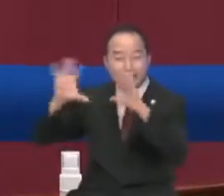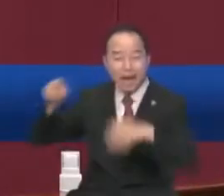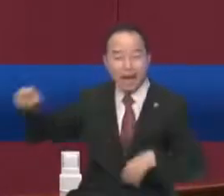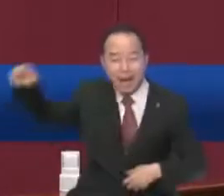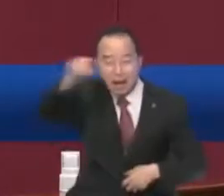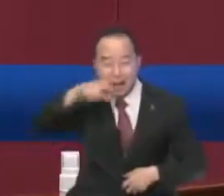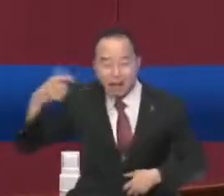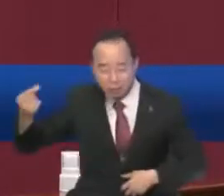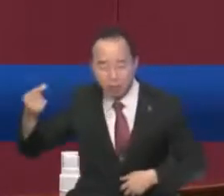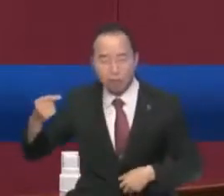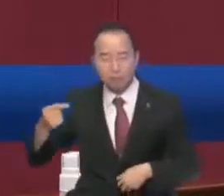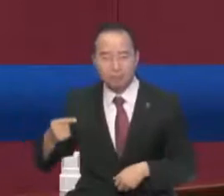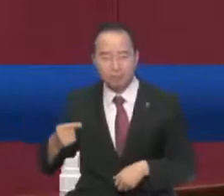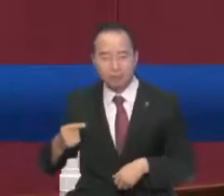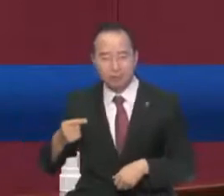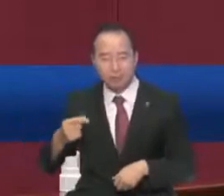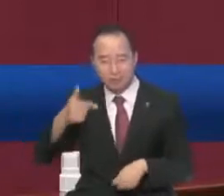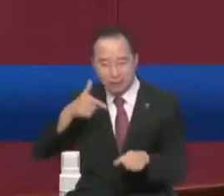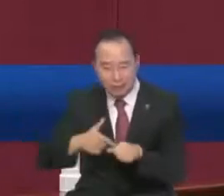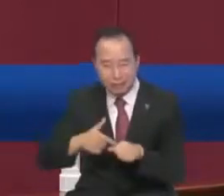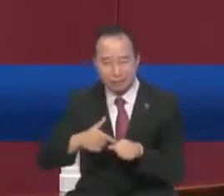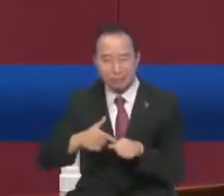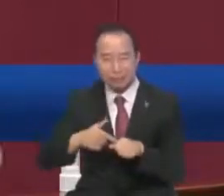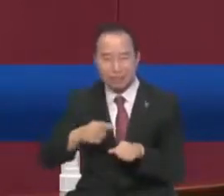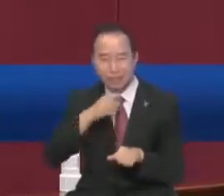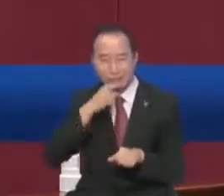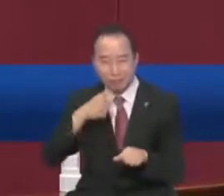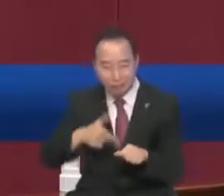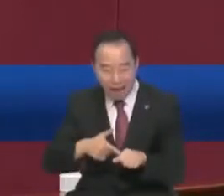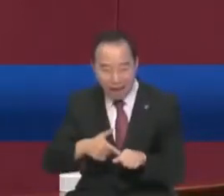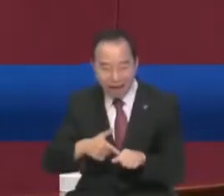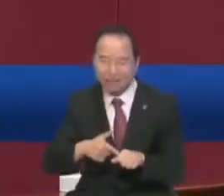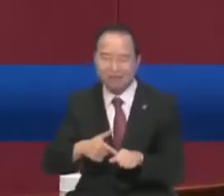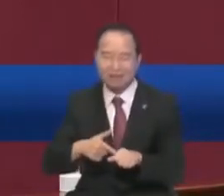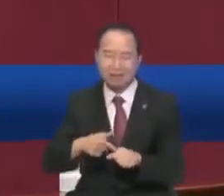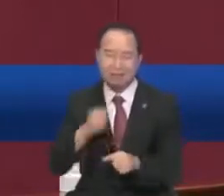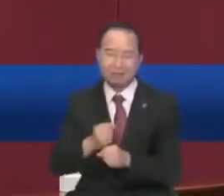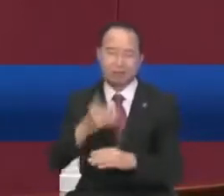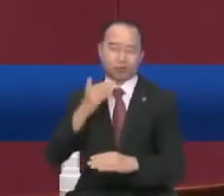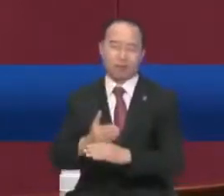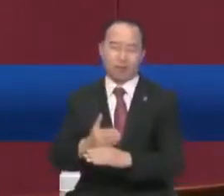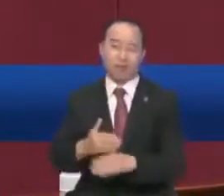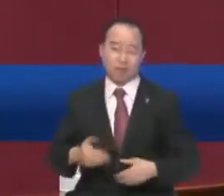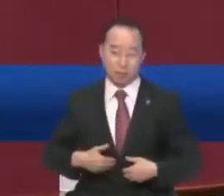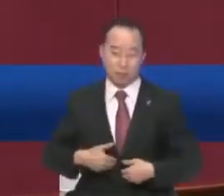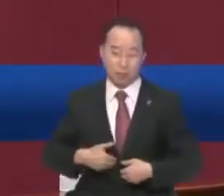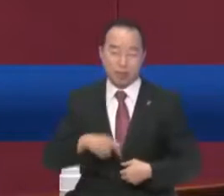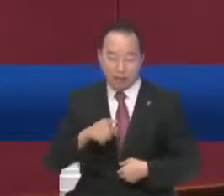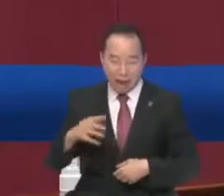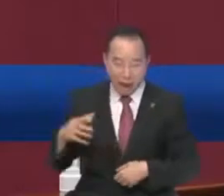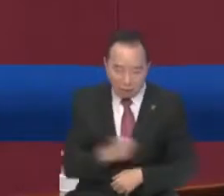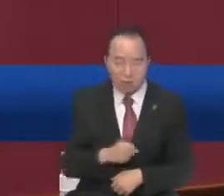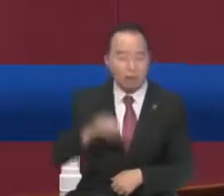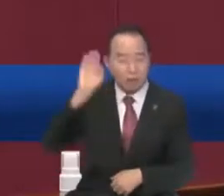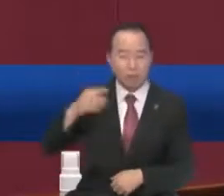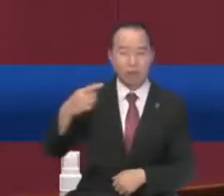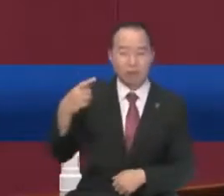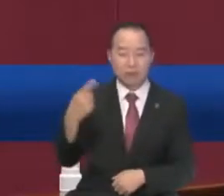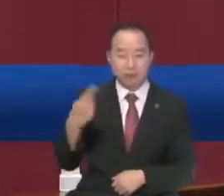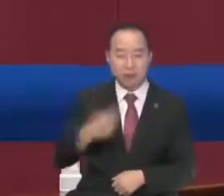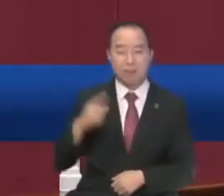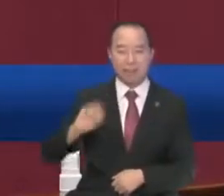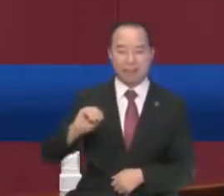합니다. 정부 정책의 이니셔티브로 천만 전기차 시장을 열어야 합니다. 정부가 대기업의